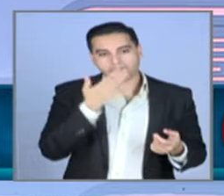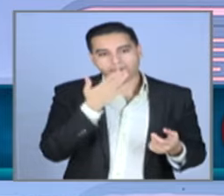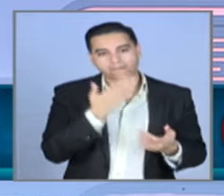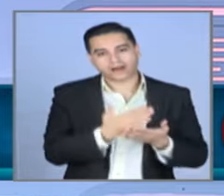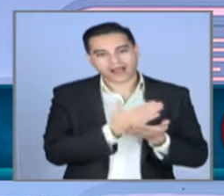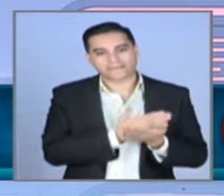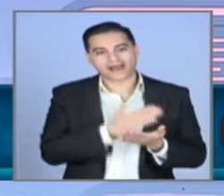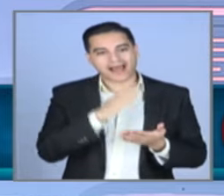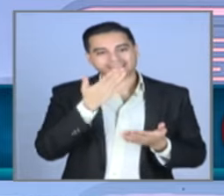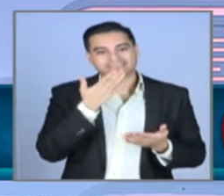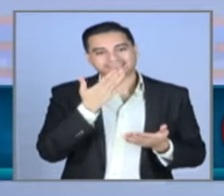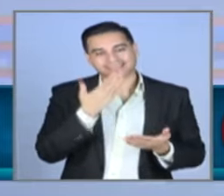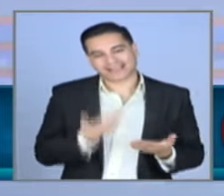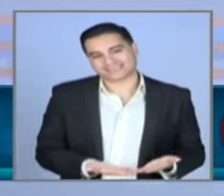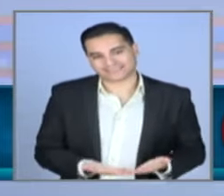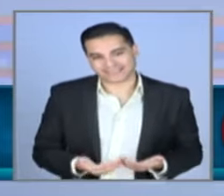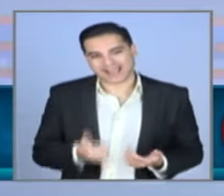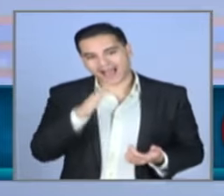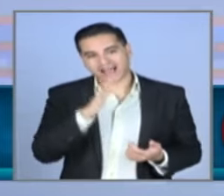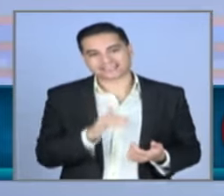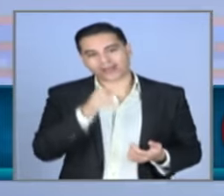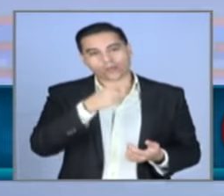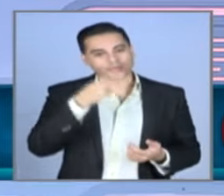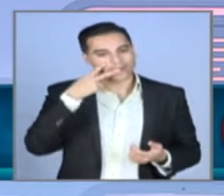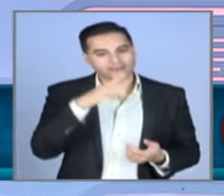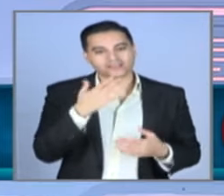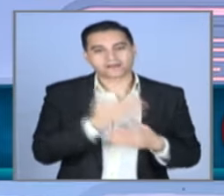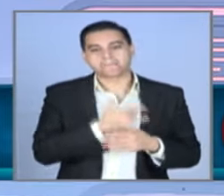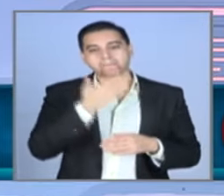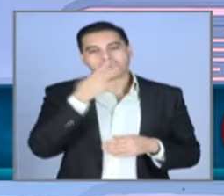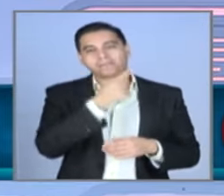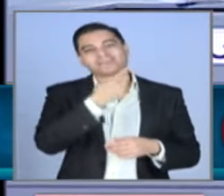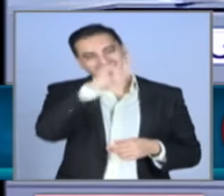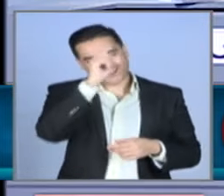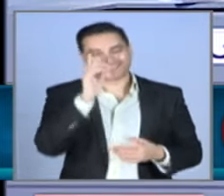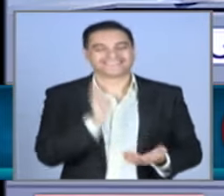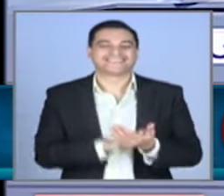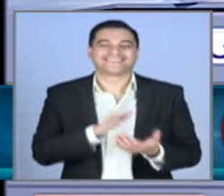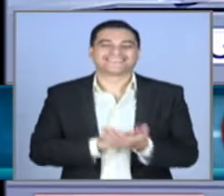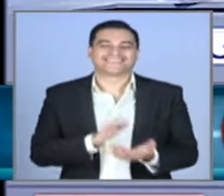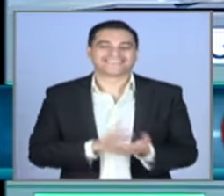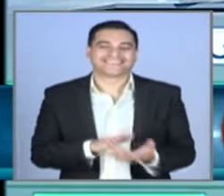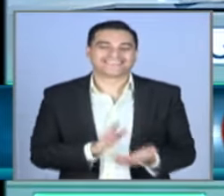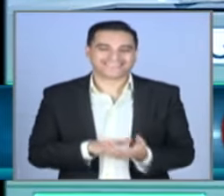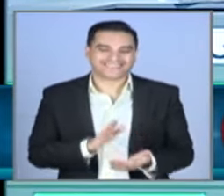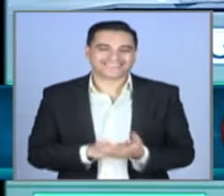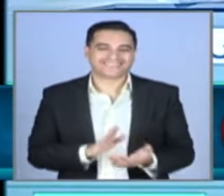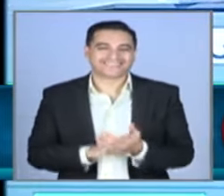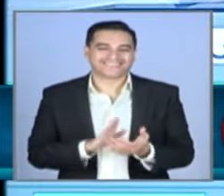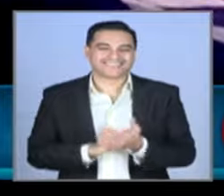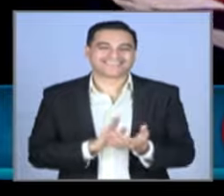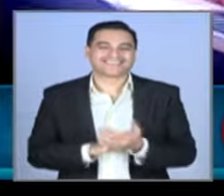آسيا. آسيا طيب. وأنت غلطان لأن باباك صح. إجابة صحيحة.